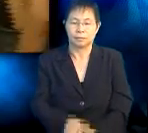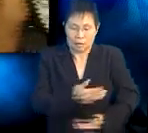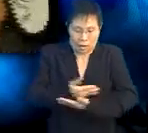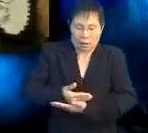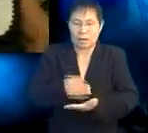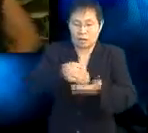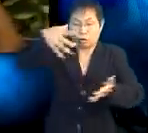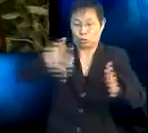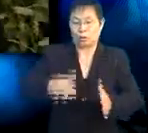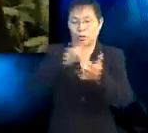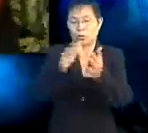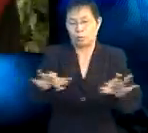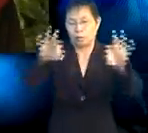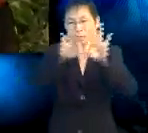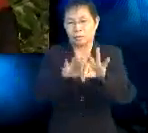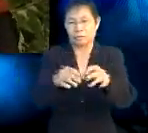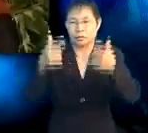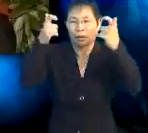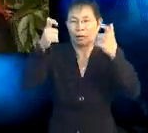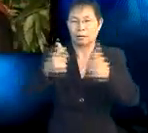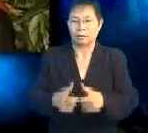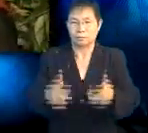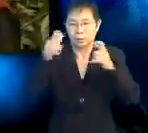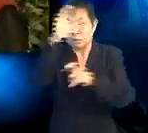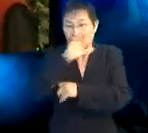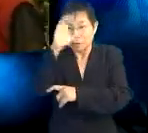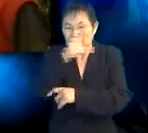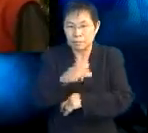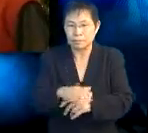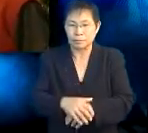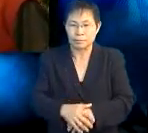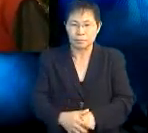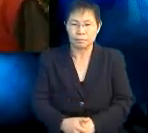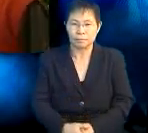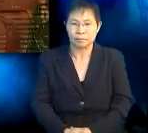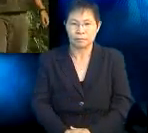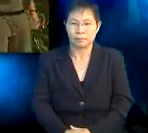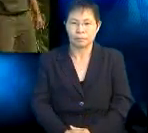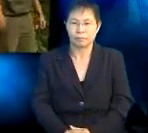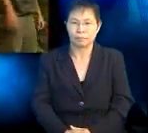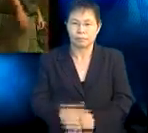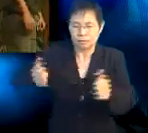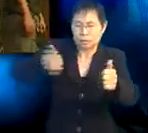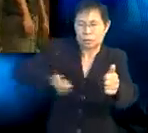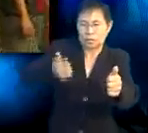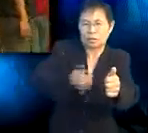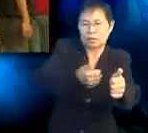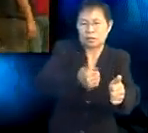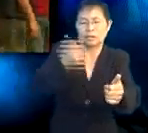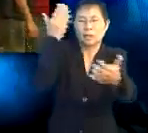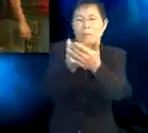Lekas! Cari dia! Kejar! Kejar mereka tak